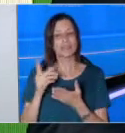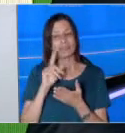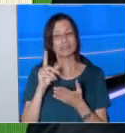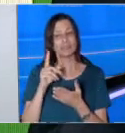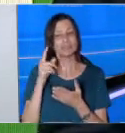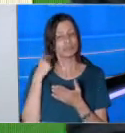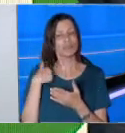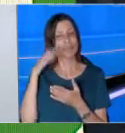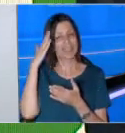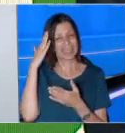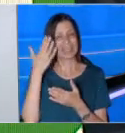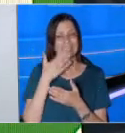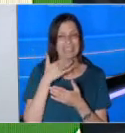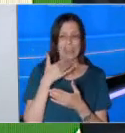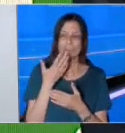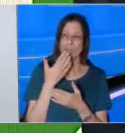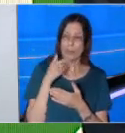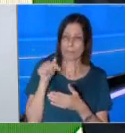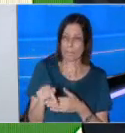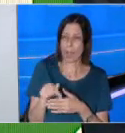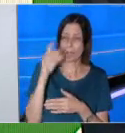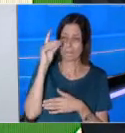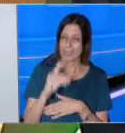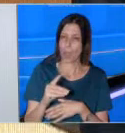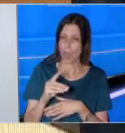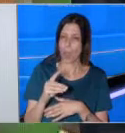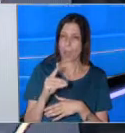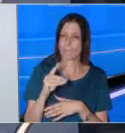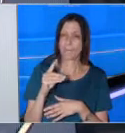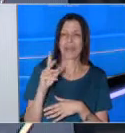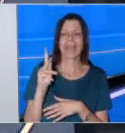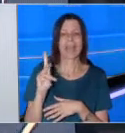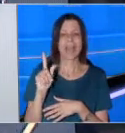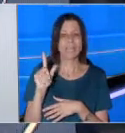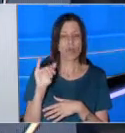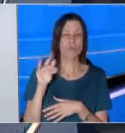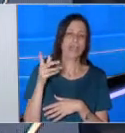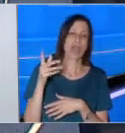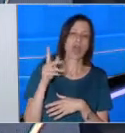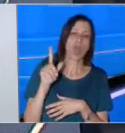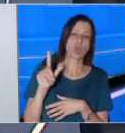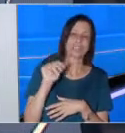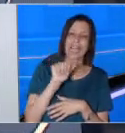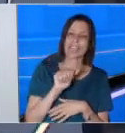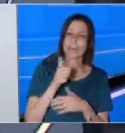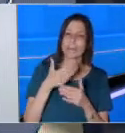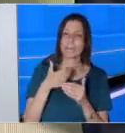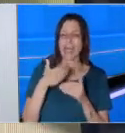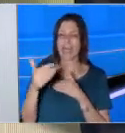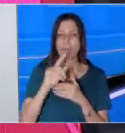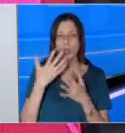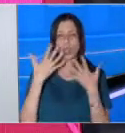ומכיר ישראלים ויהודים, כאן באזור דרום קליפורניה, לוס אנג'לס, המרחקים לא גדולים, יום ראשון